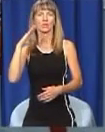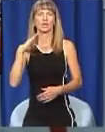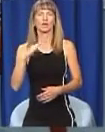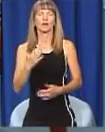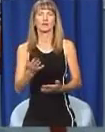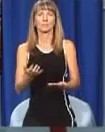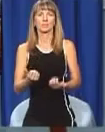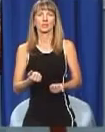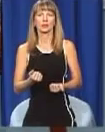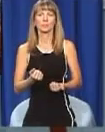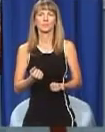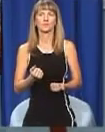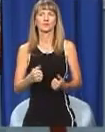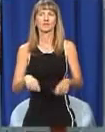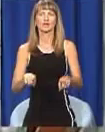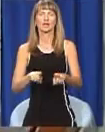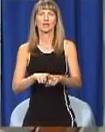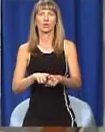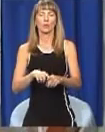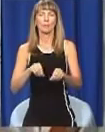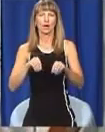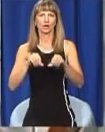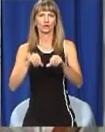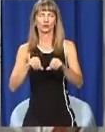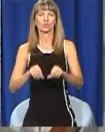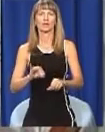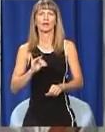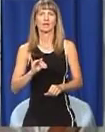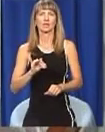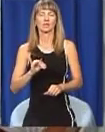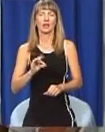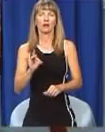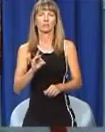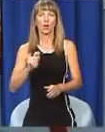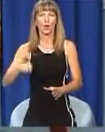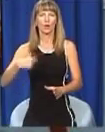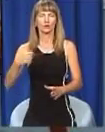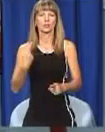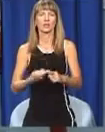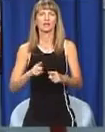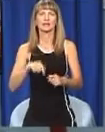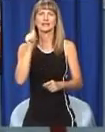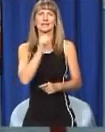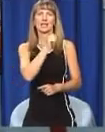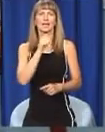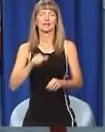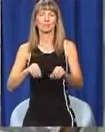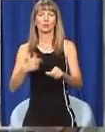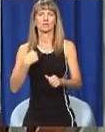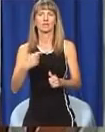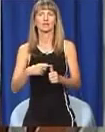бери вот такой вот порошочек и мерную ложку. Это секретный порошок. Я его